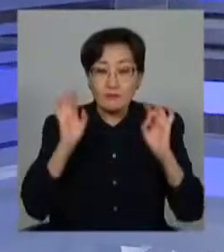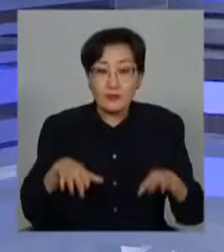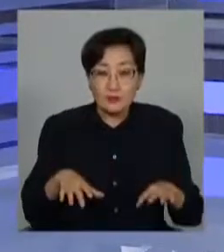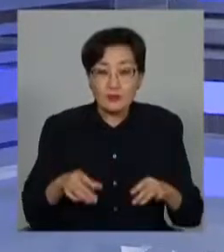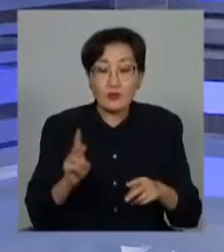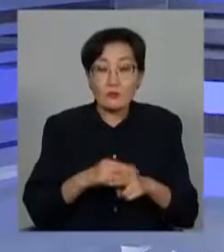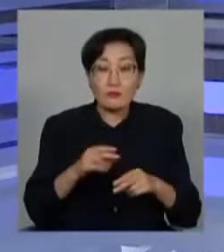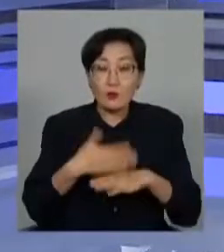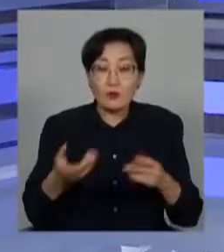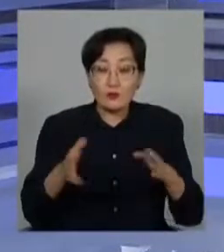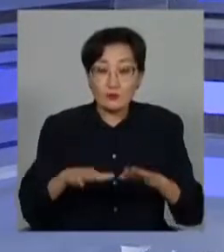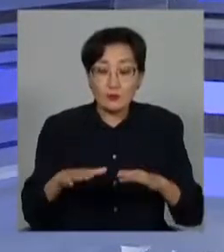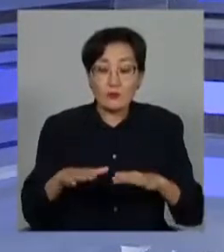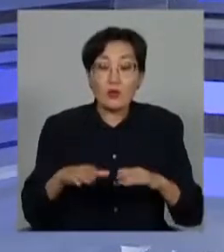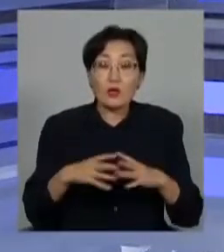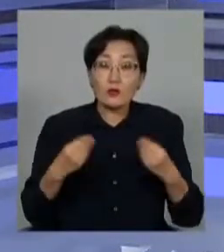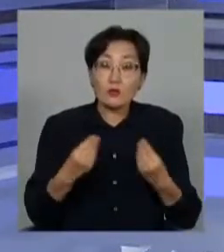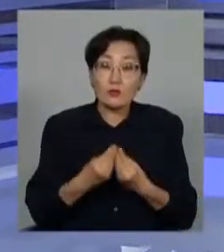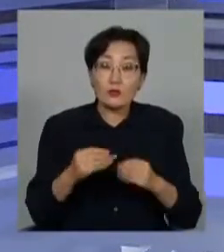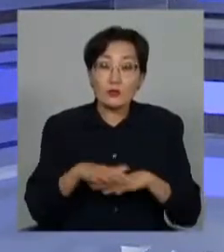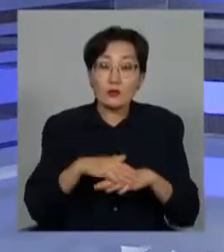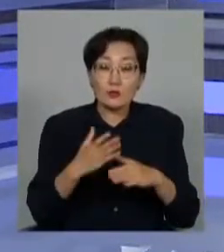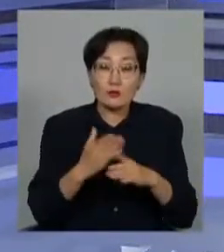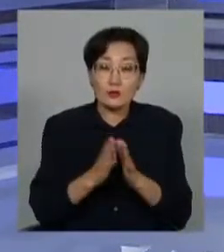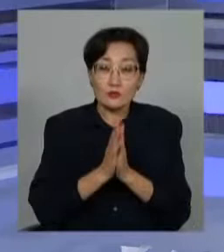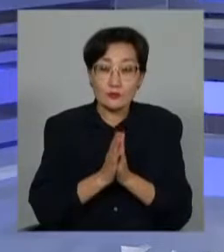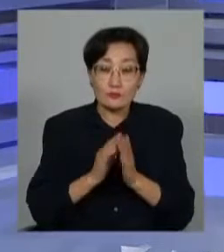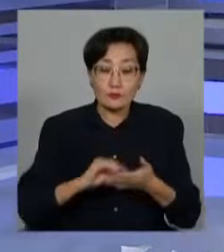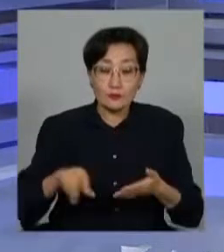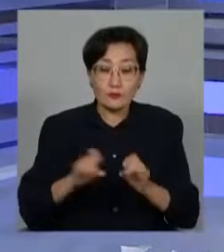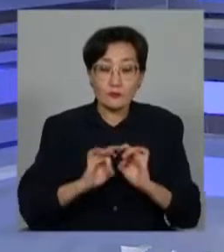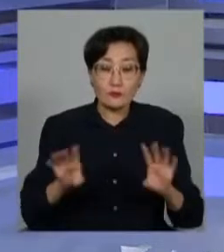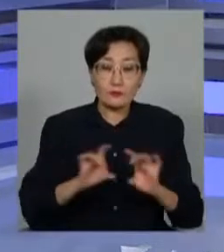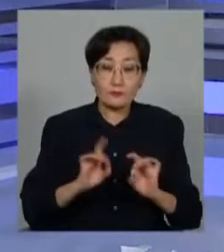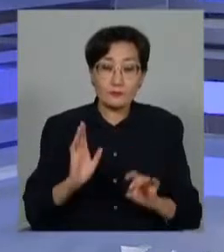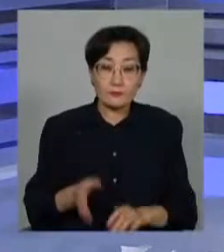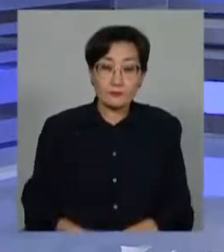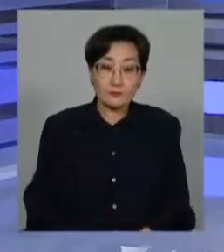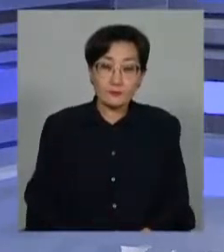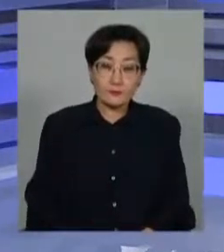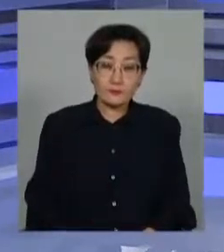отбасы көпшіліктен көмек сұрайды. Толығырақ әріптесім Ұлағат Арғын жалғастырады.